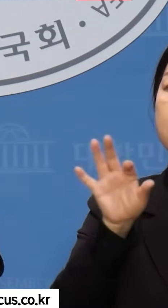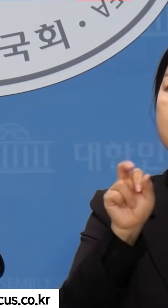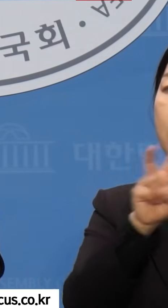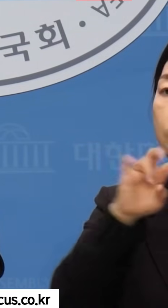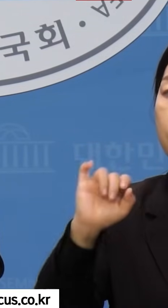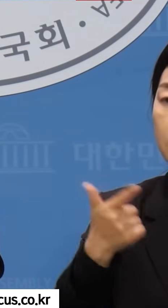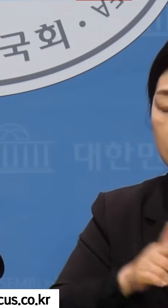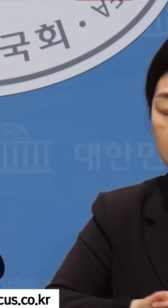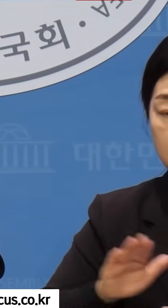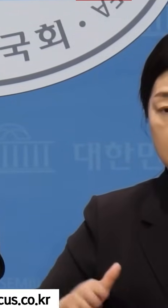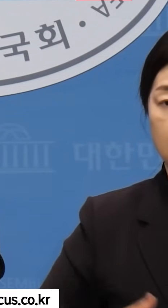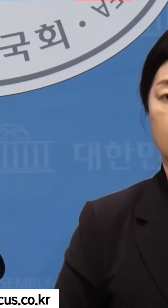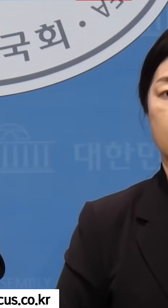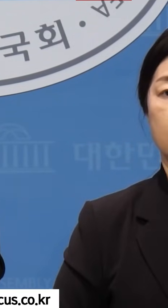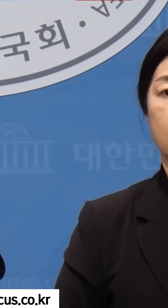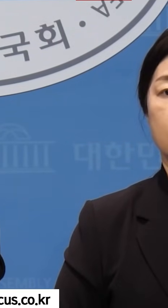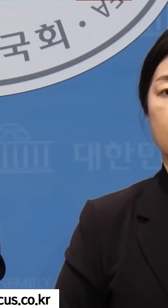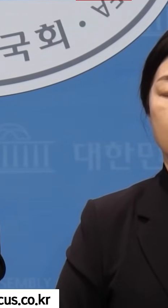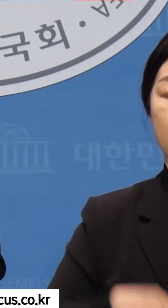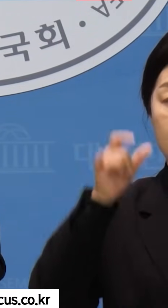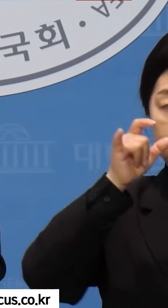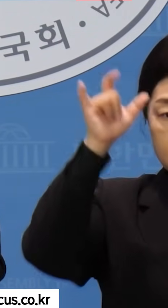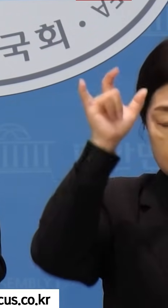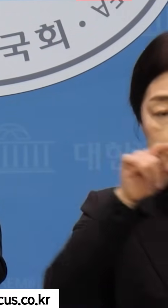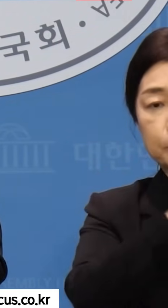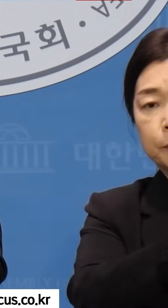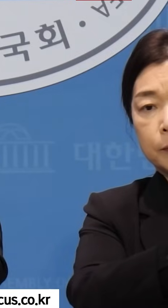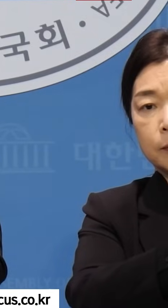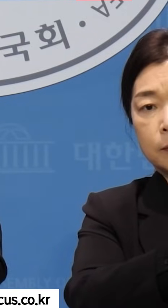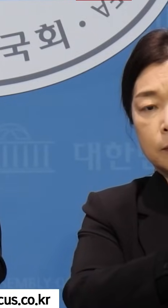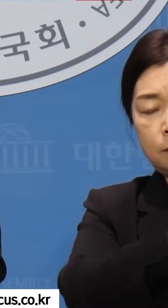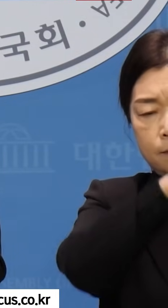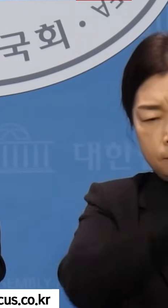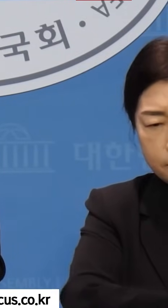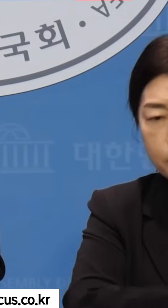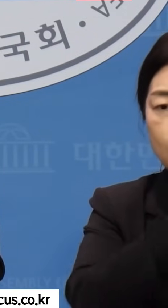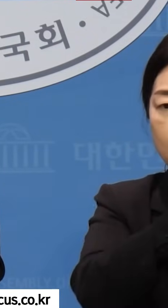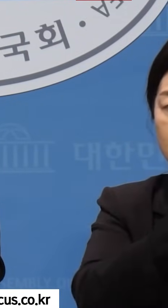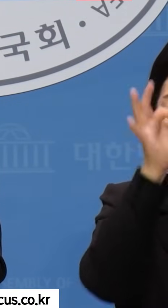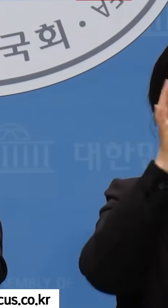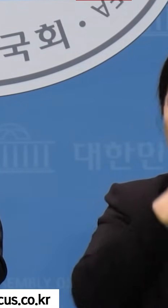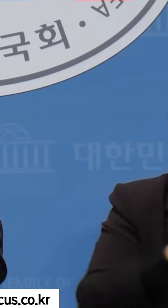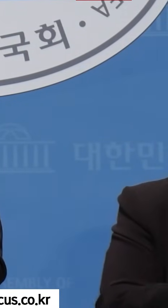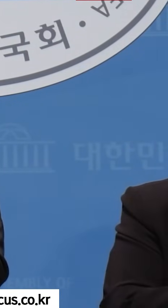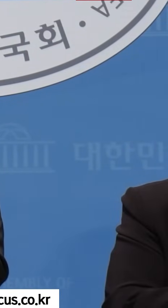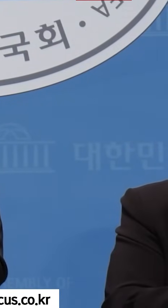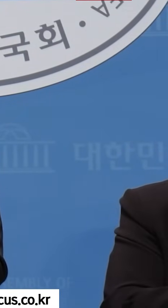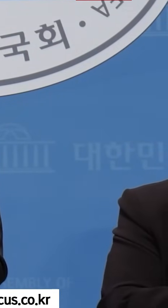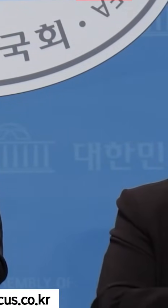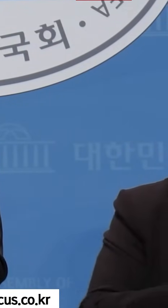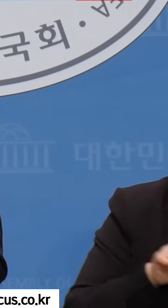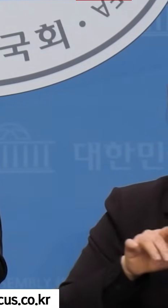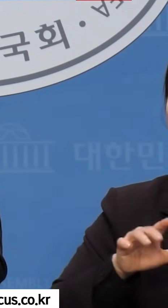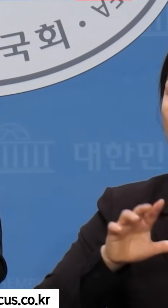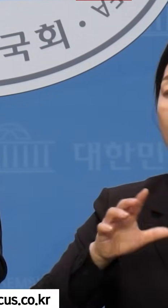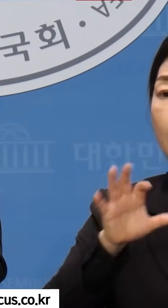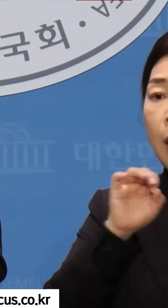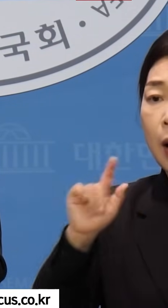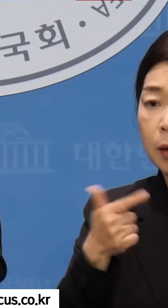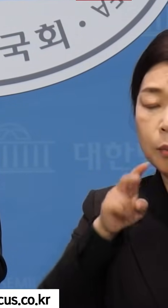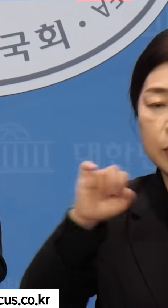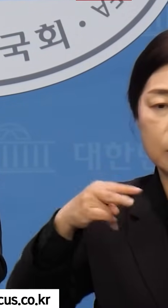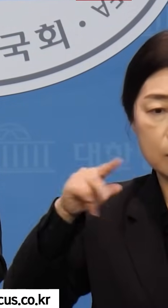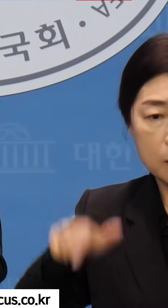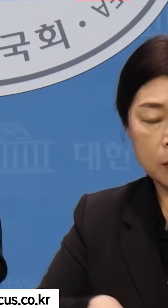비선실세 최순실 국정농단을 파헤친 국민이 뽑은 헌법기관 안민석 국회의원에 대해서 검찰이